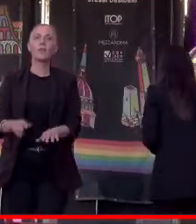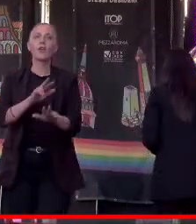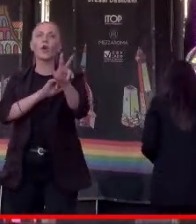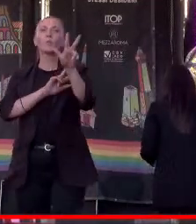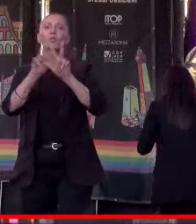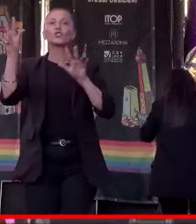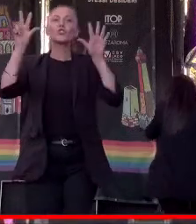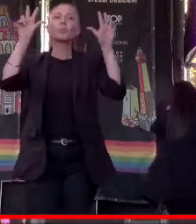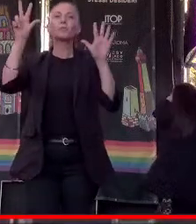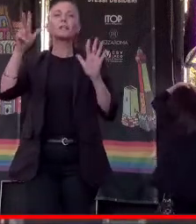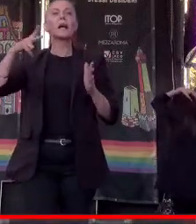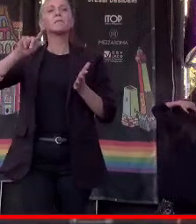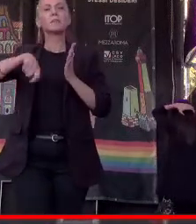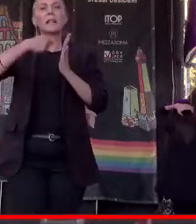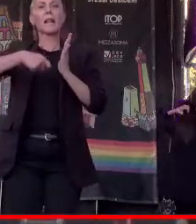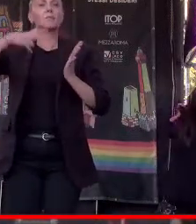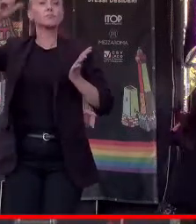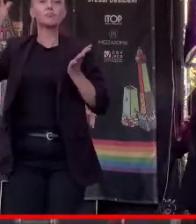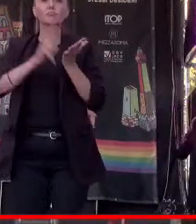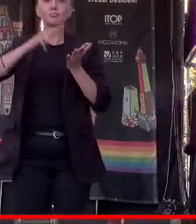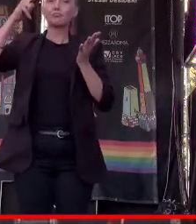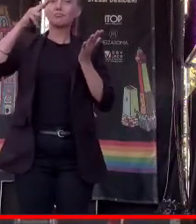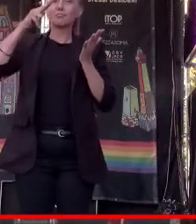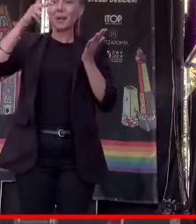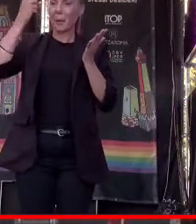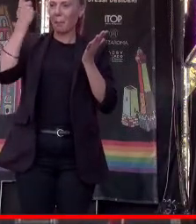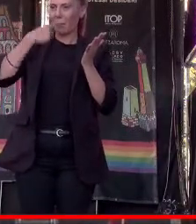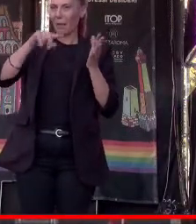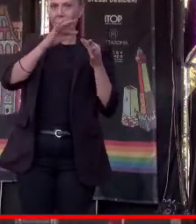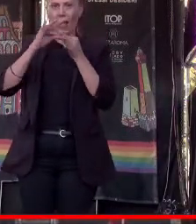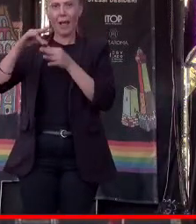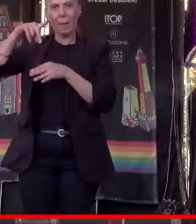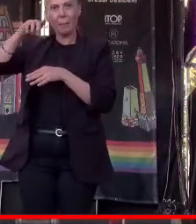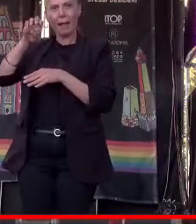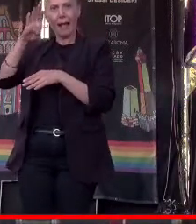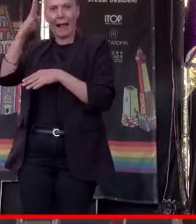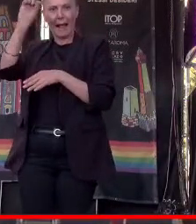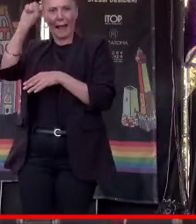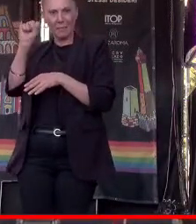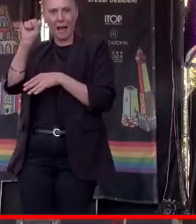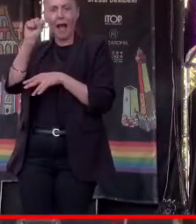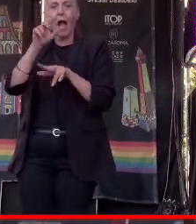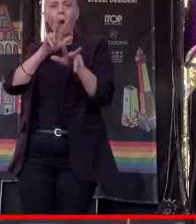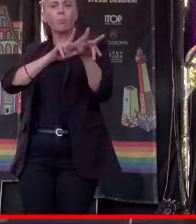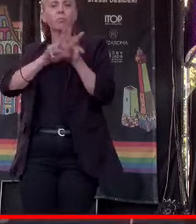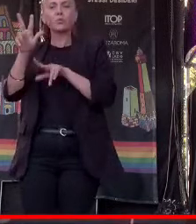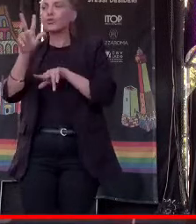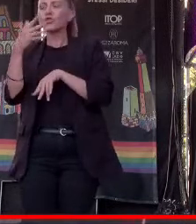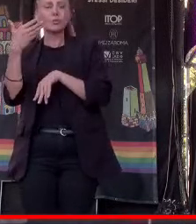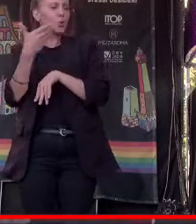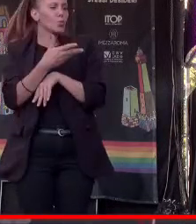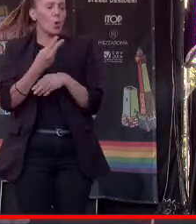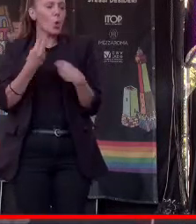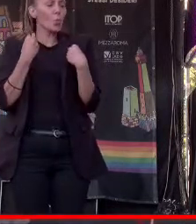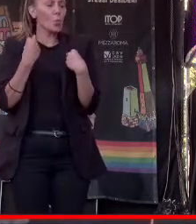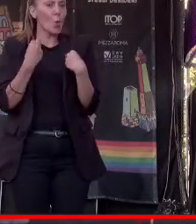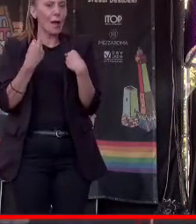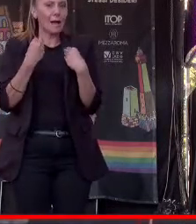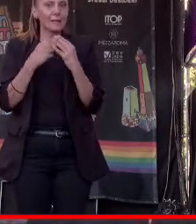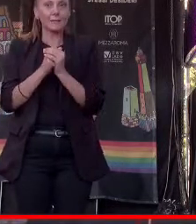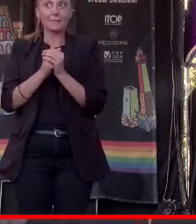approvato una delibera appunto per IPEBA. E quando lo farà il tuo municipio?